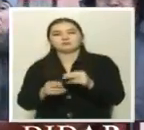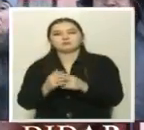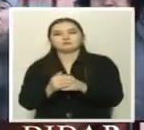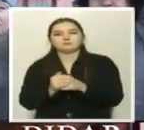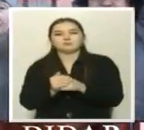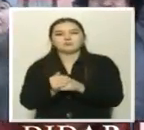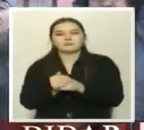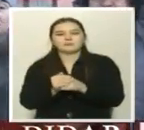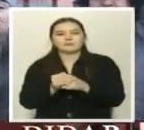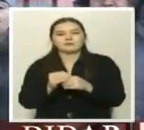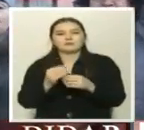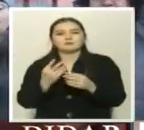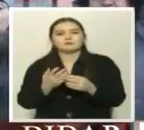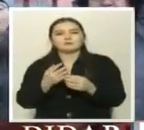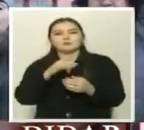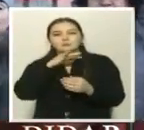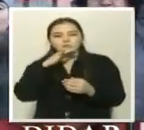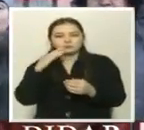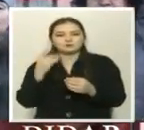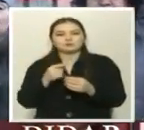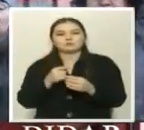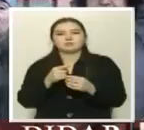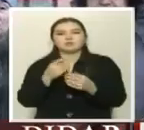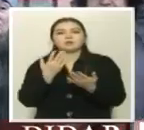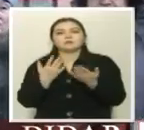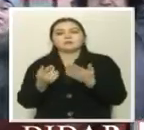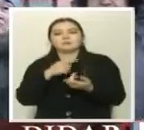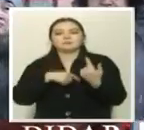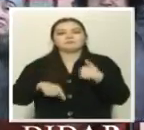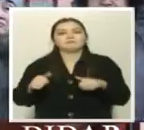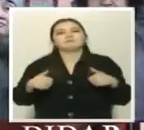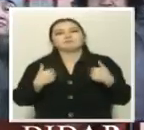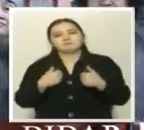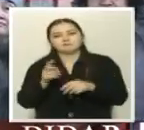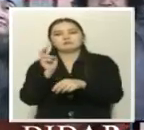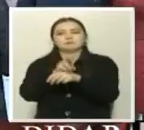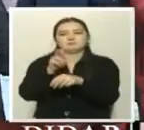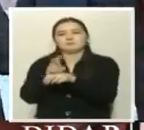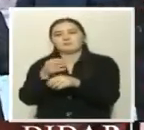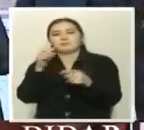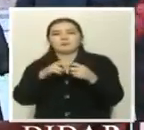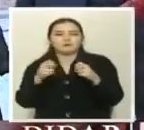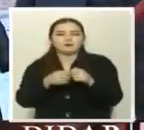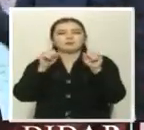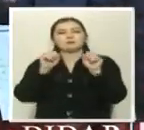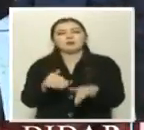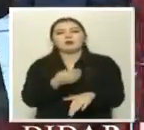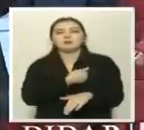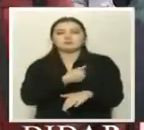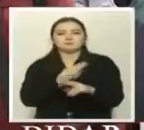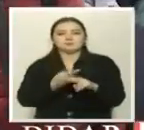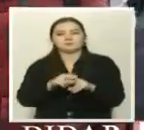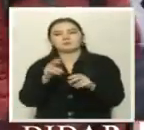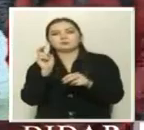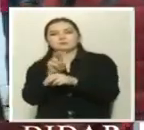газ жөніндегі мамандар мына мердігерге хабарлас дейді. А мердігерге барсақ әкімге бар дейді. Ал мердігер мекеме өкілдері